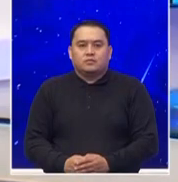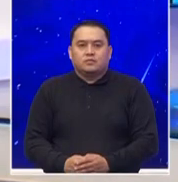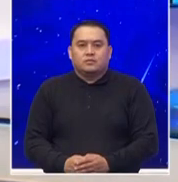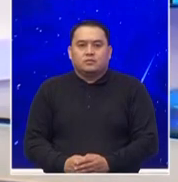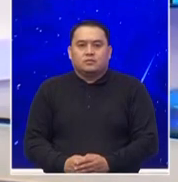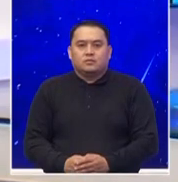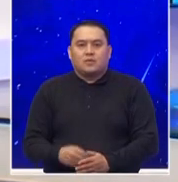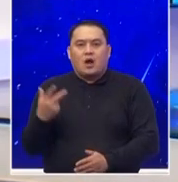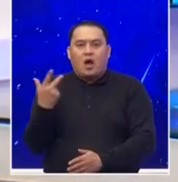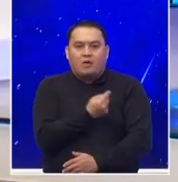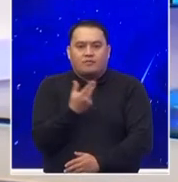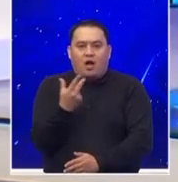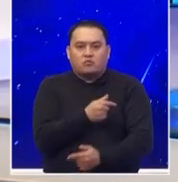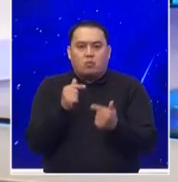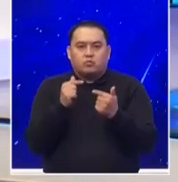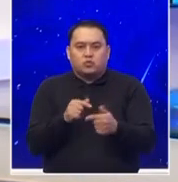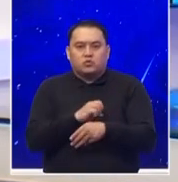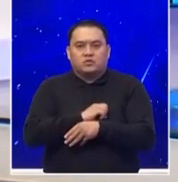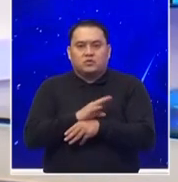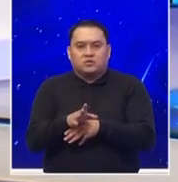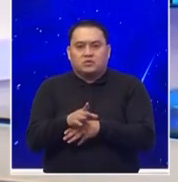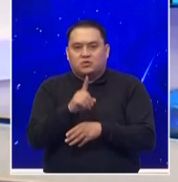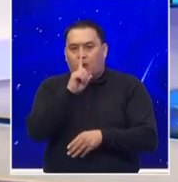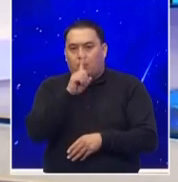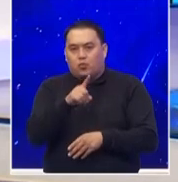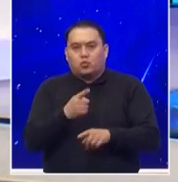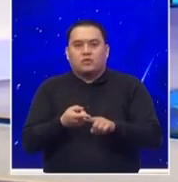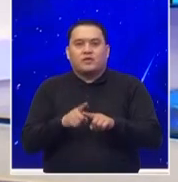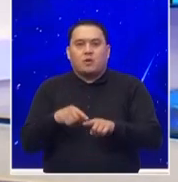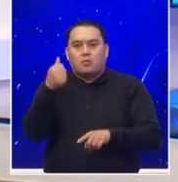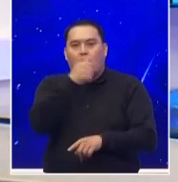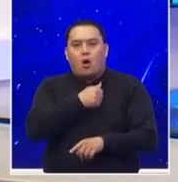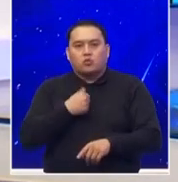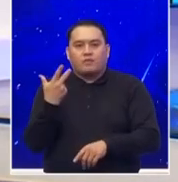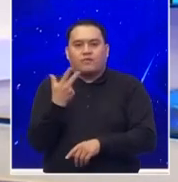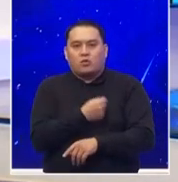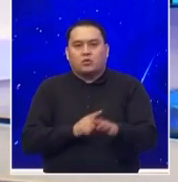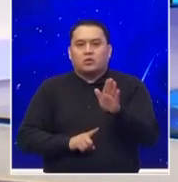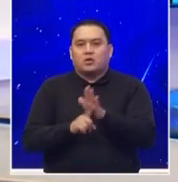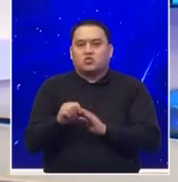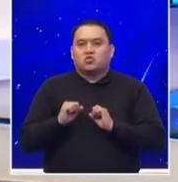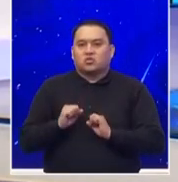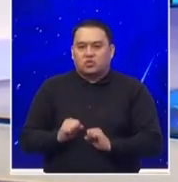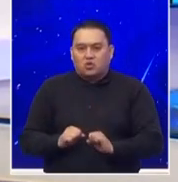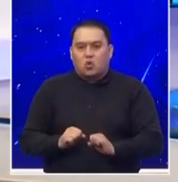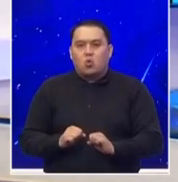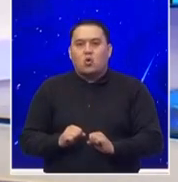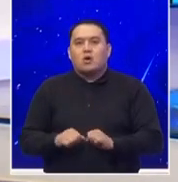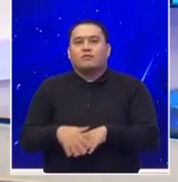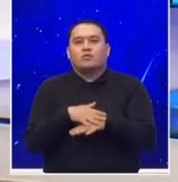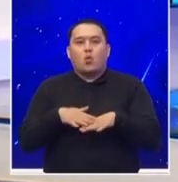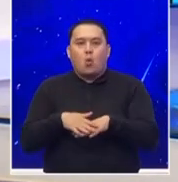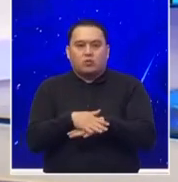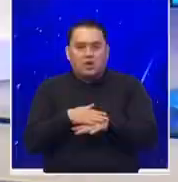Коллективный иммунитет COVID-19 не будет достигнут в этом году. Даже когда вакцины начнут защищать наиболее